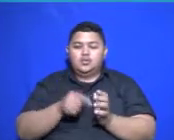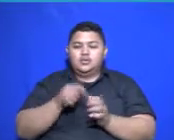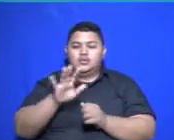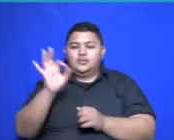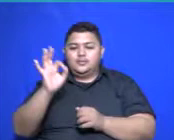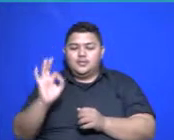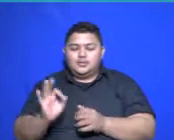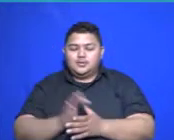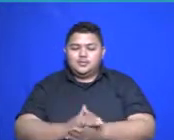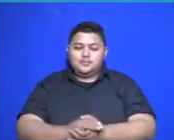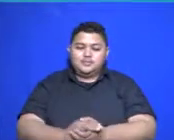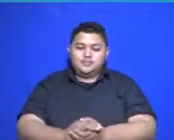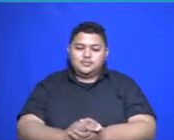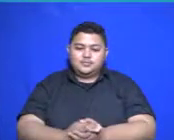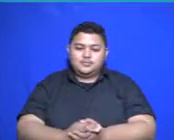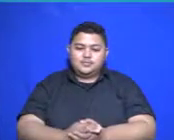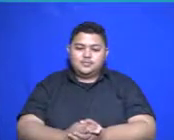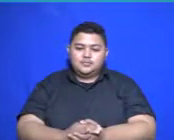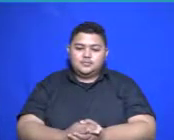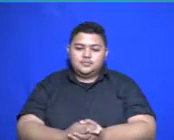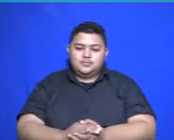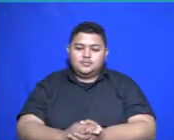0,5%, 0,5% turun.